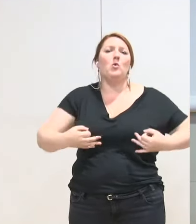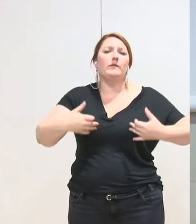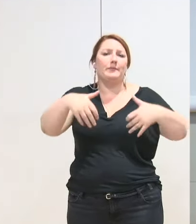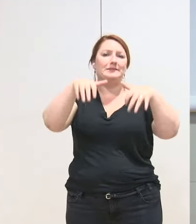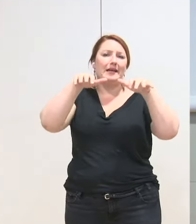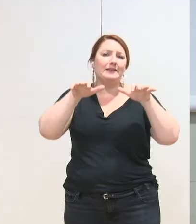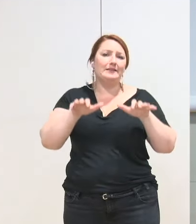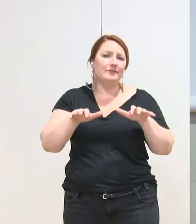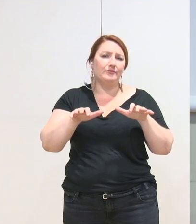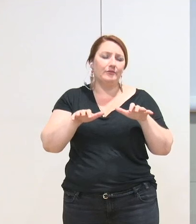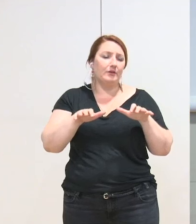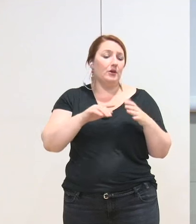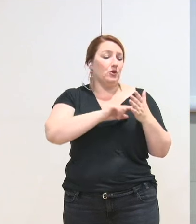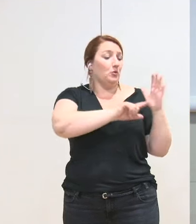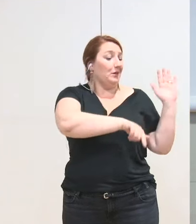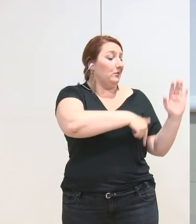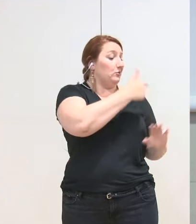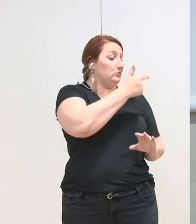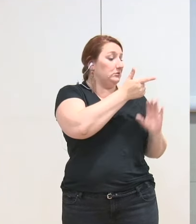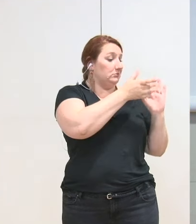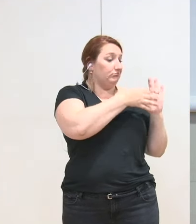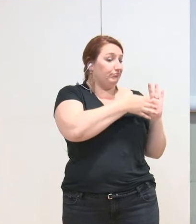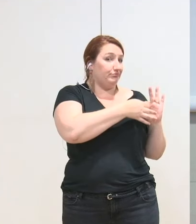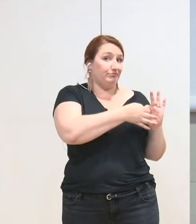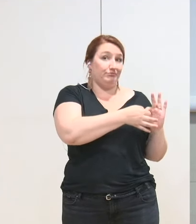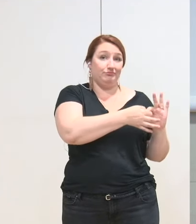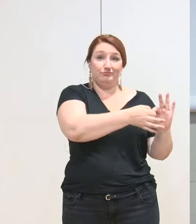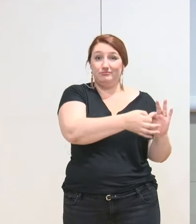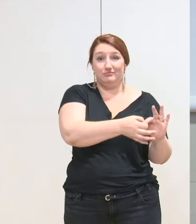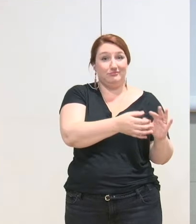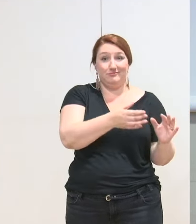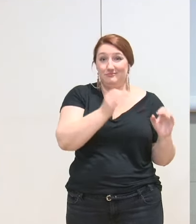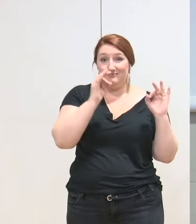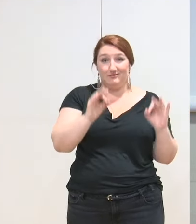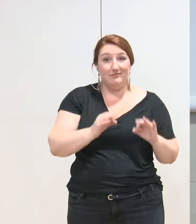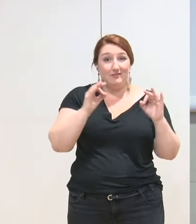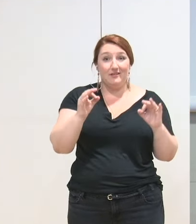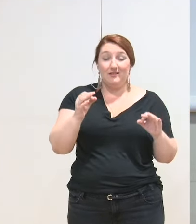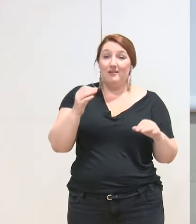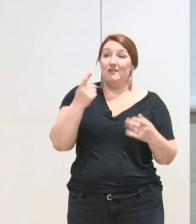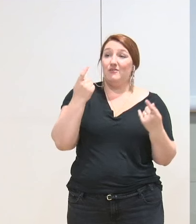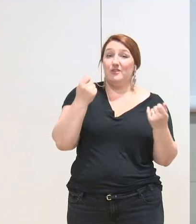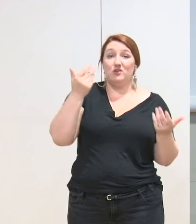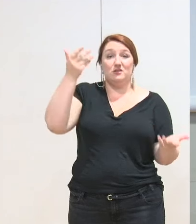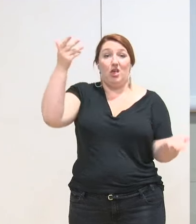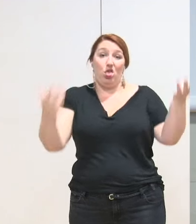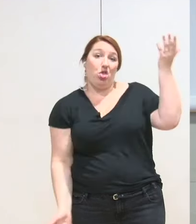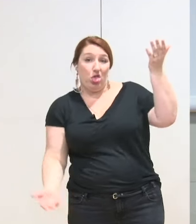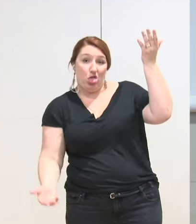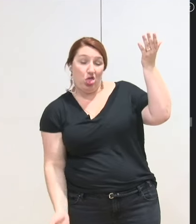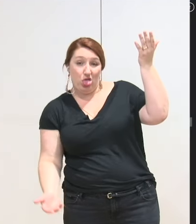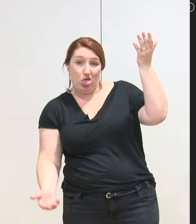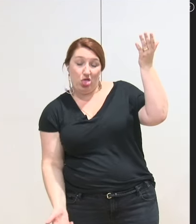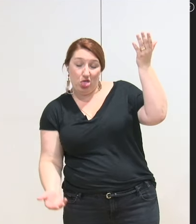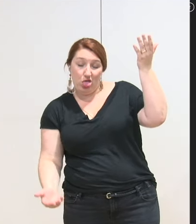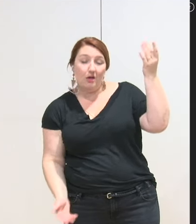poursuite de ce qui a été enclenché dès 2012 détérioration rapide et importante des grands équilibres financiers du budget principal de la